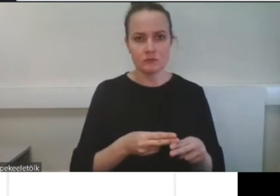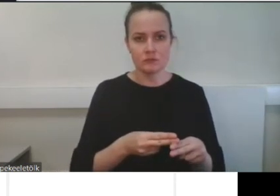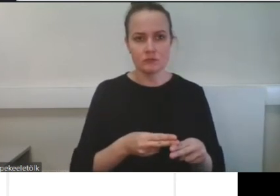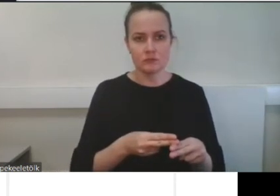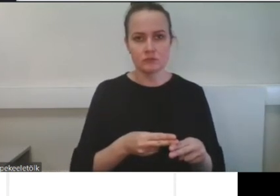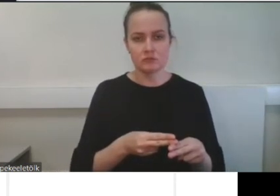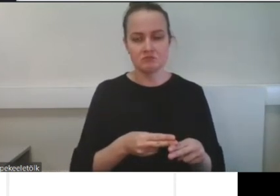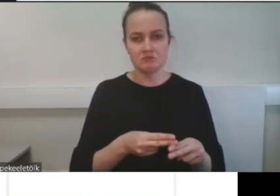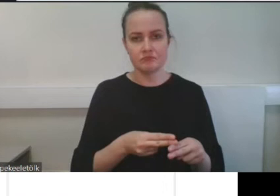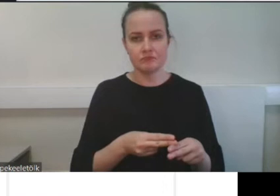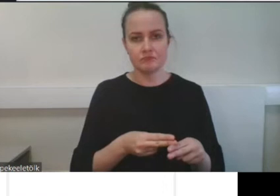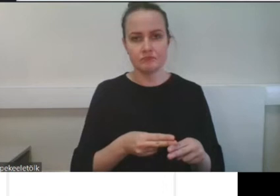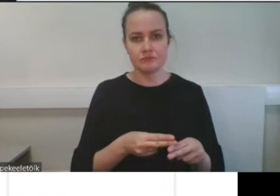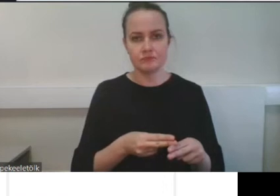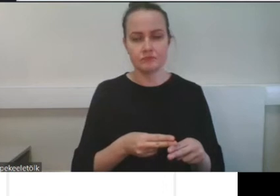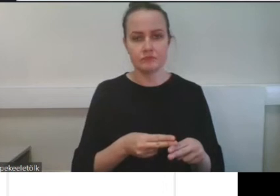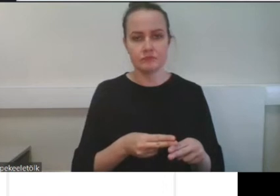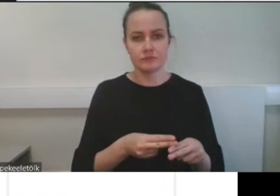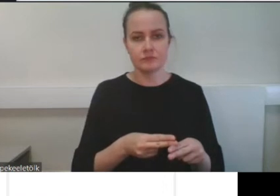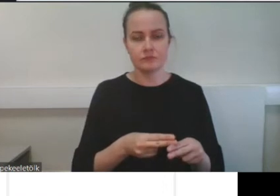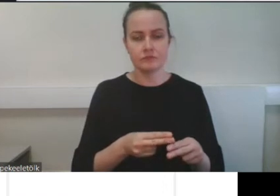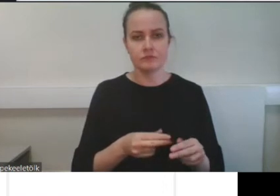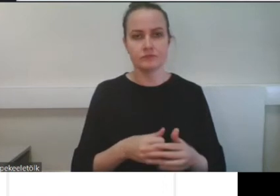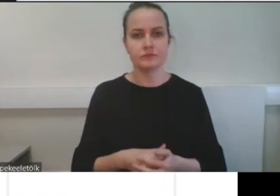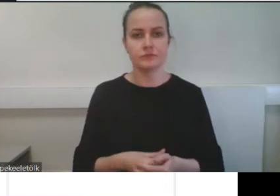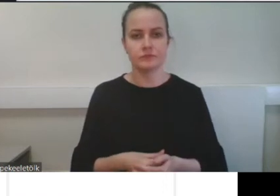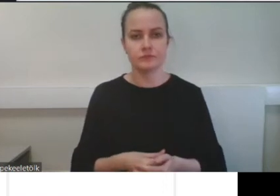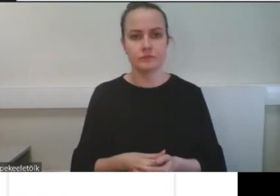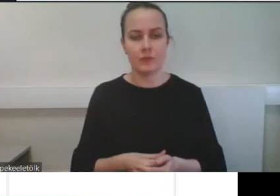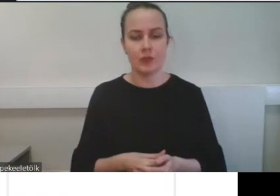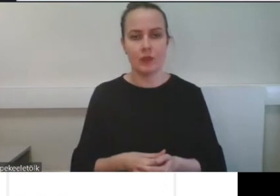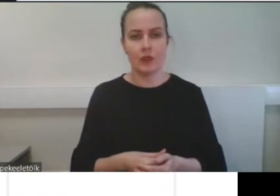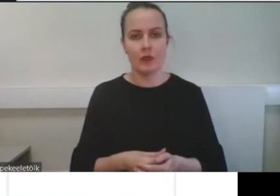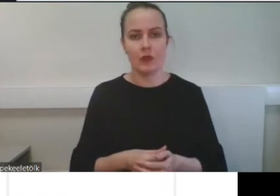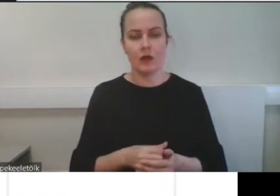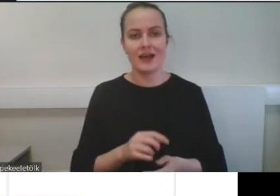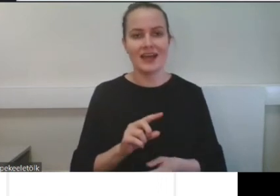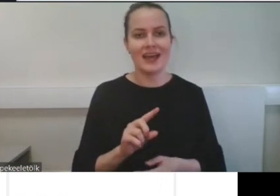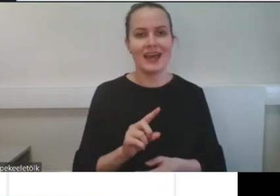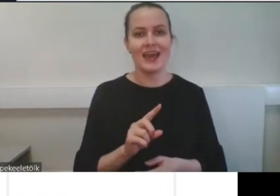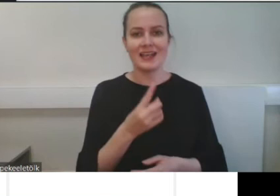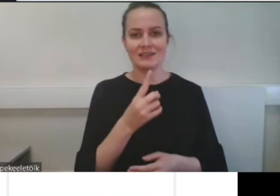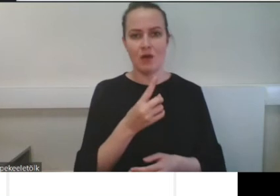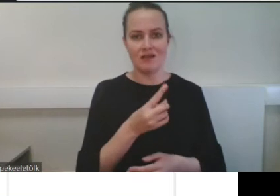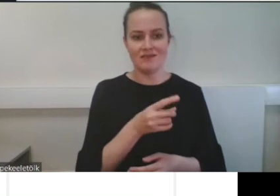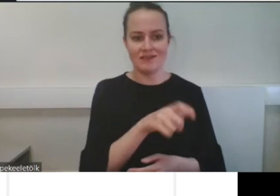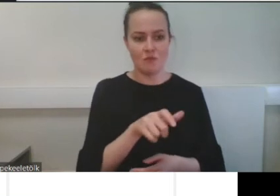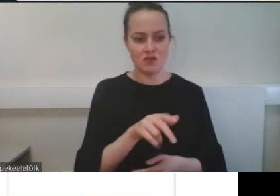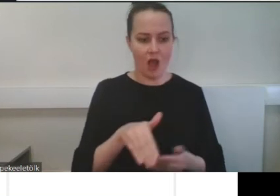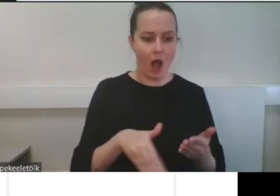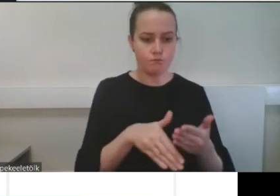25%. Ja samas näiteks tööealistel vähenenud töövõimega inimestel jällegi